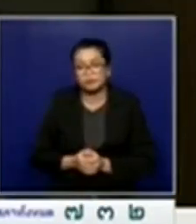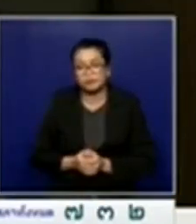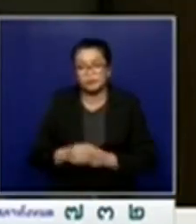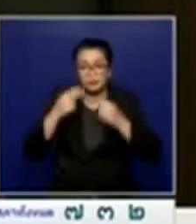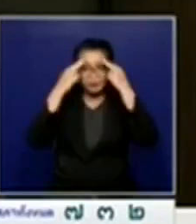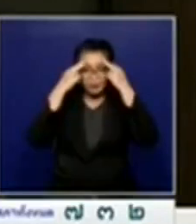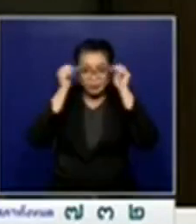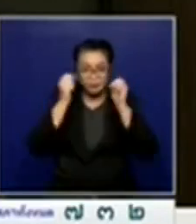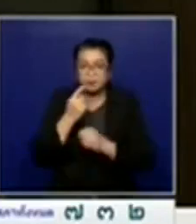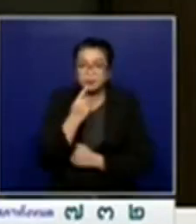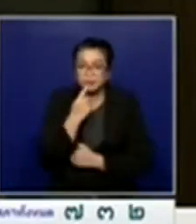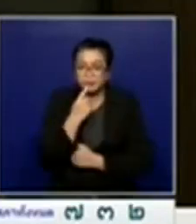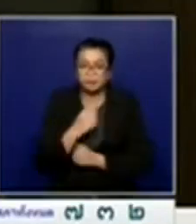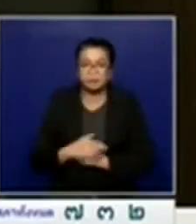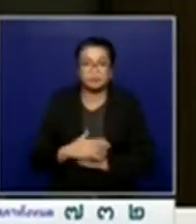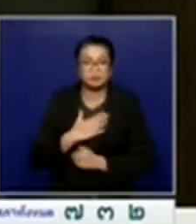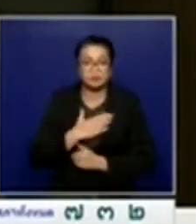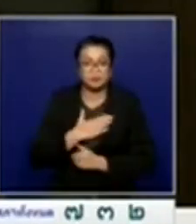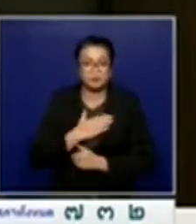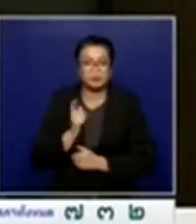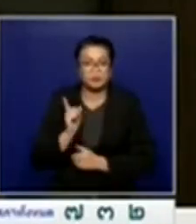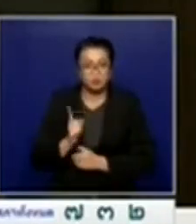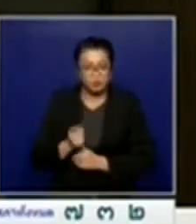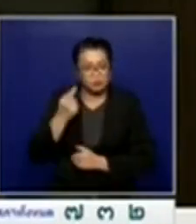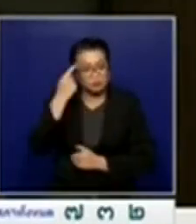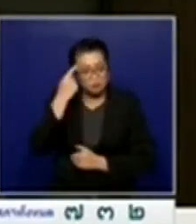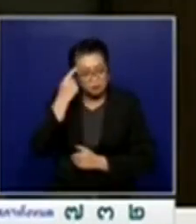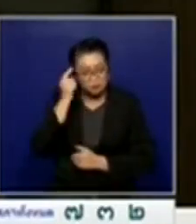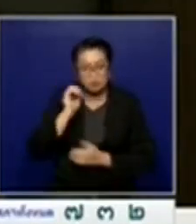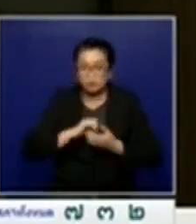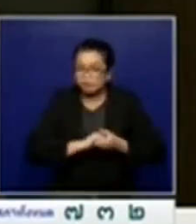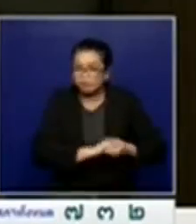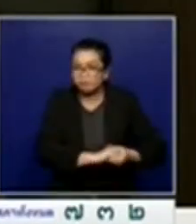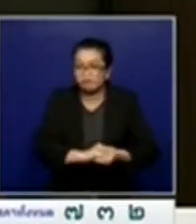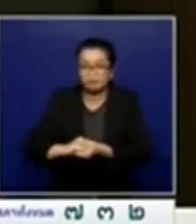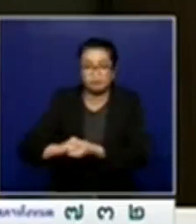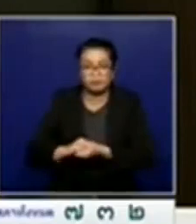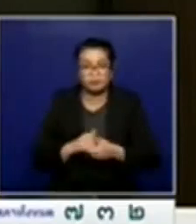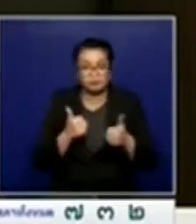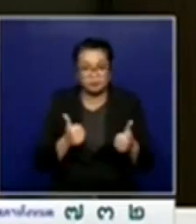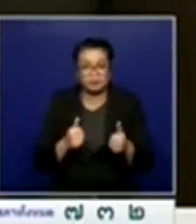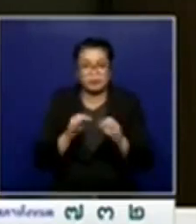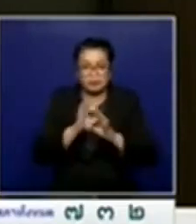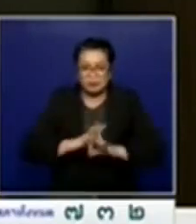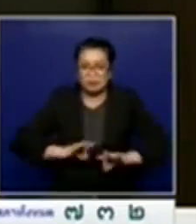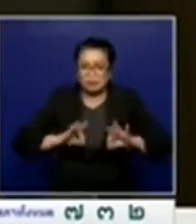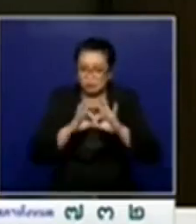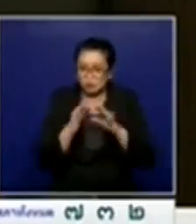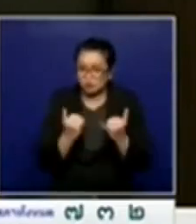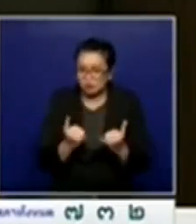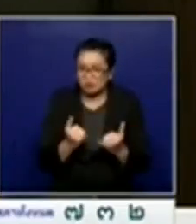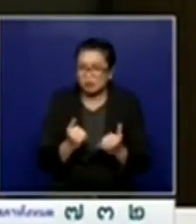าเราควรหันกลับมาปรองดองกันจึงเป็นสิ่งที่ควรทำได้จริ